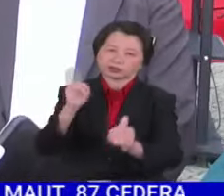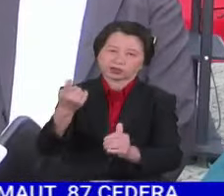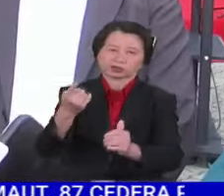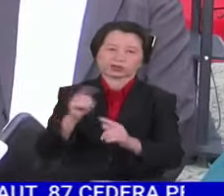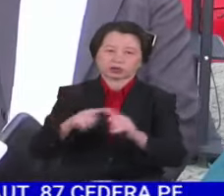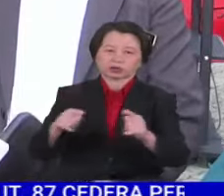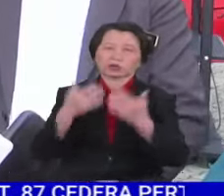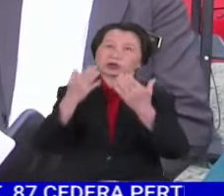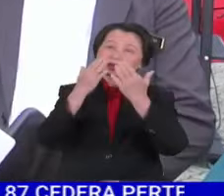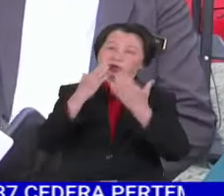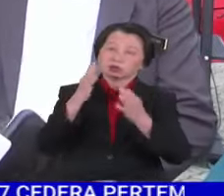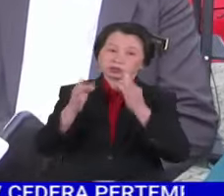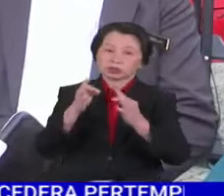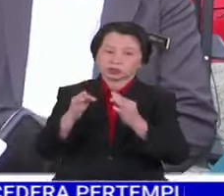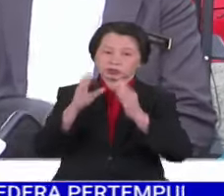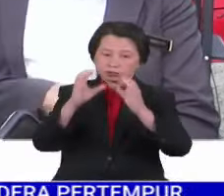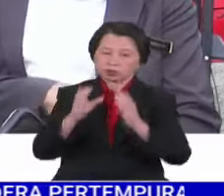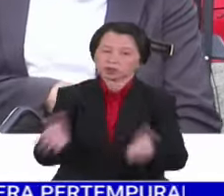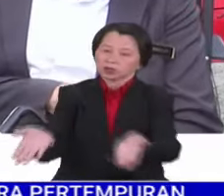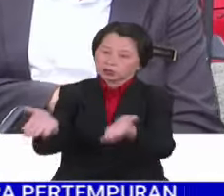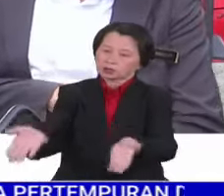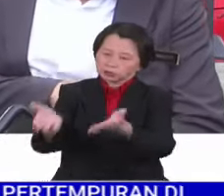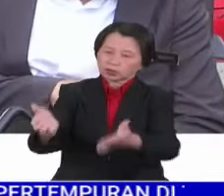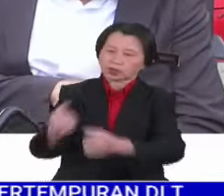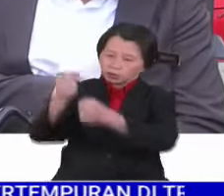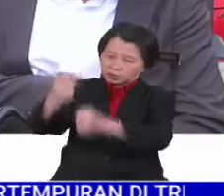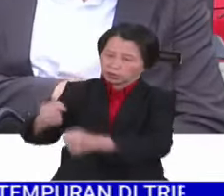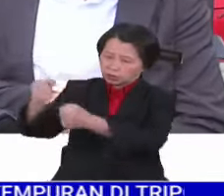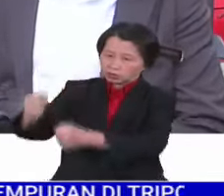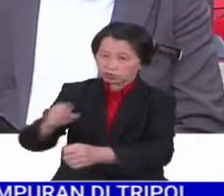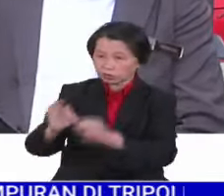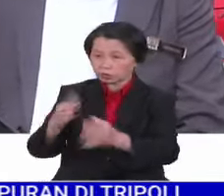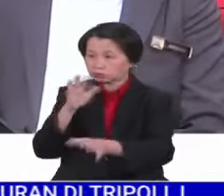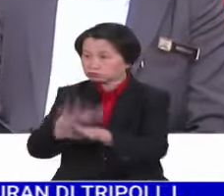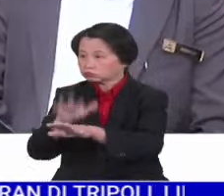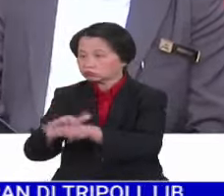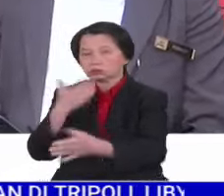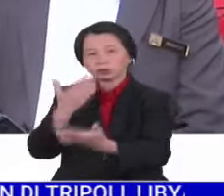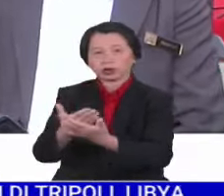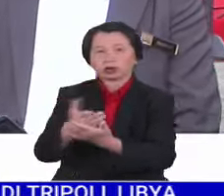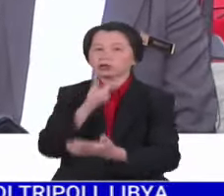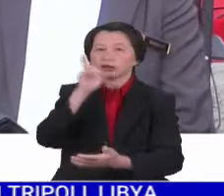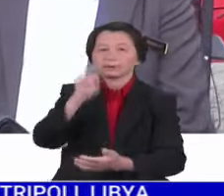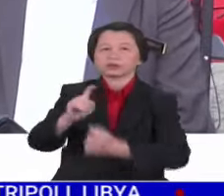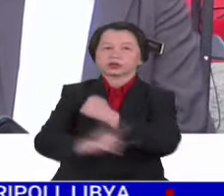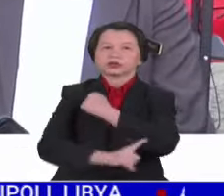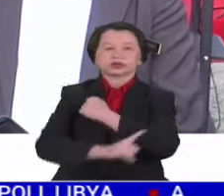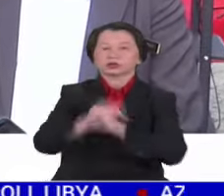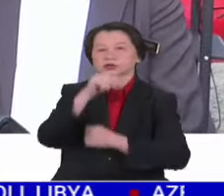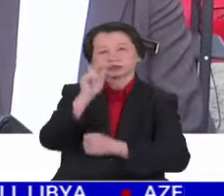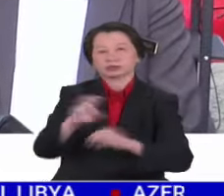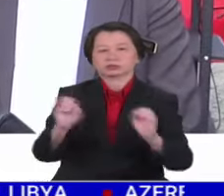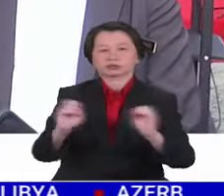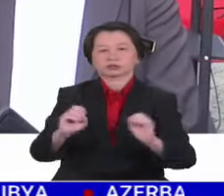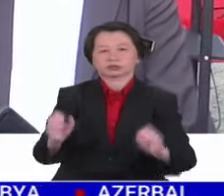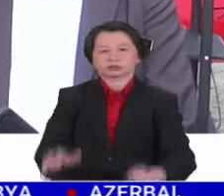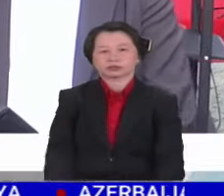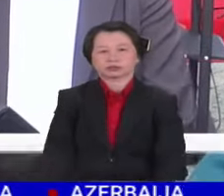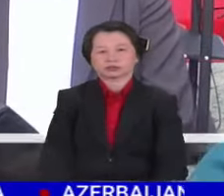Tetapi alhamdulillah kalau dengan kaedah galakan sambutan itu baik, maka saya rasa tak perlu untuk kita mengambil sebarang tindakan.